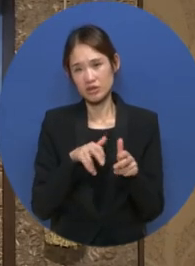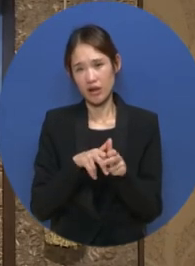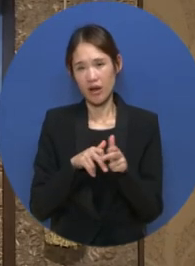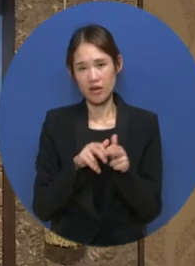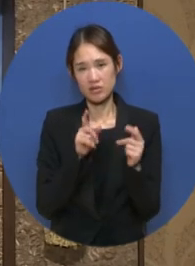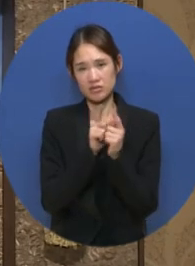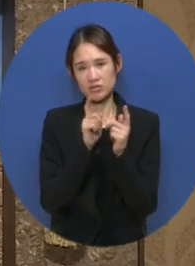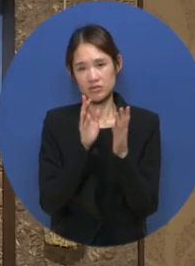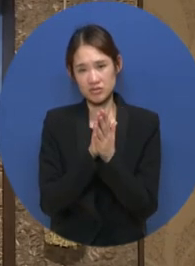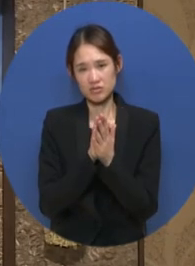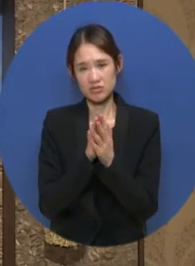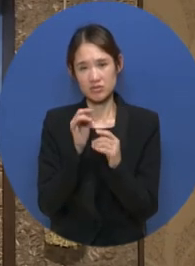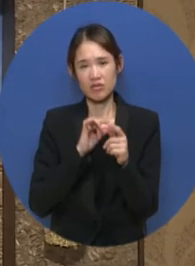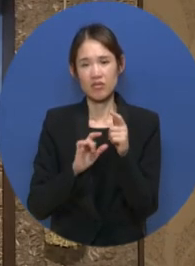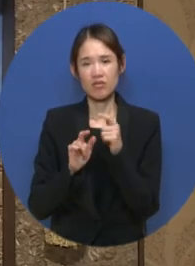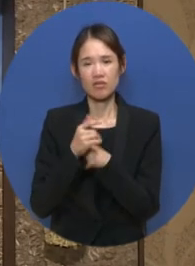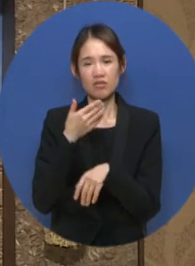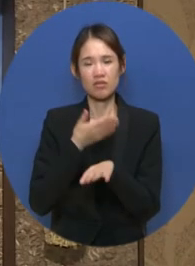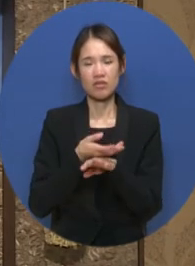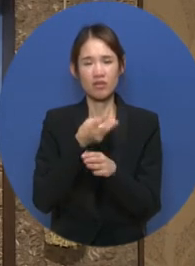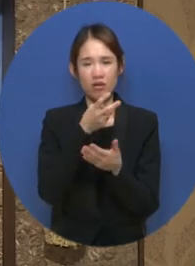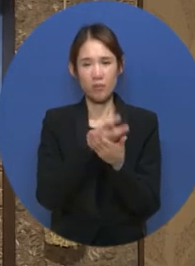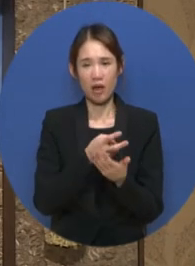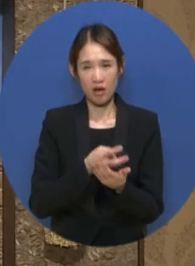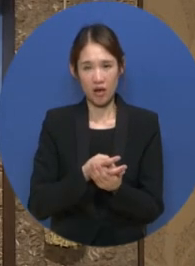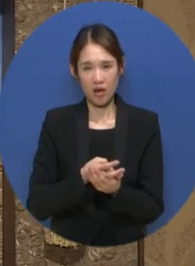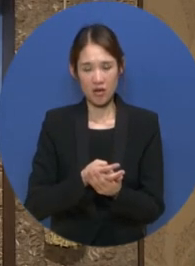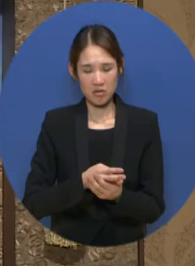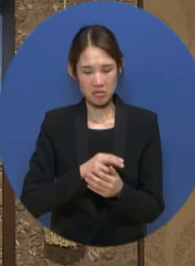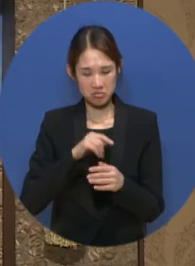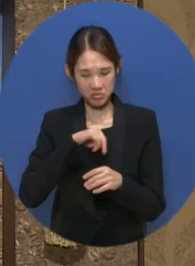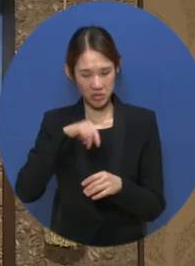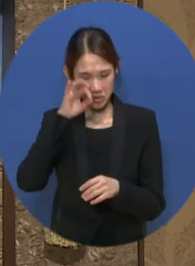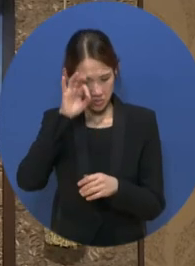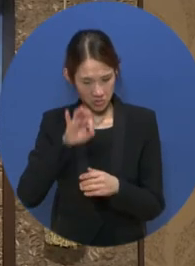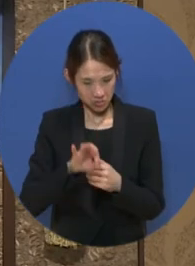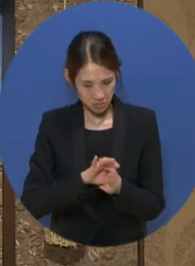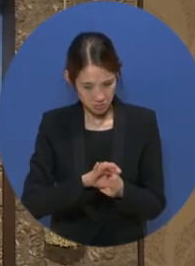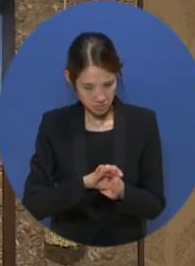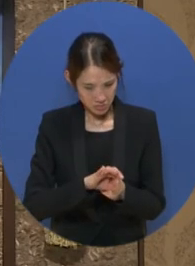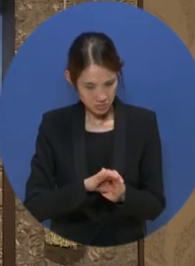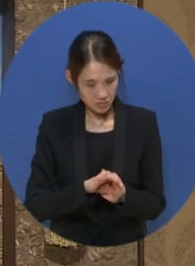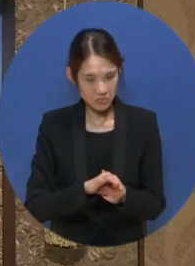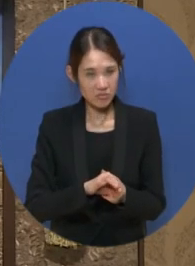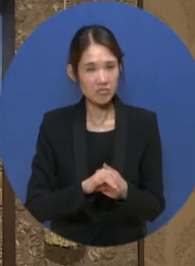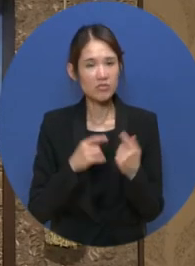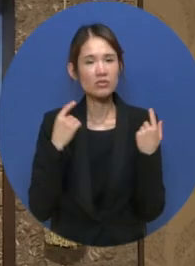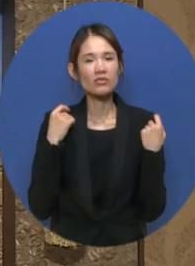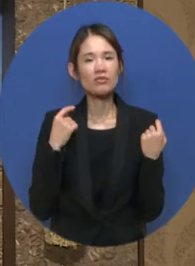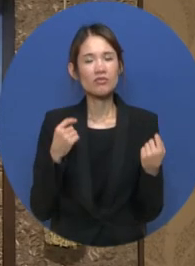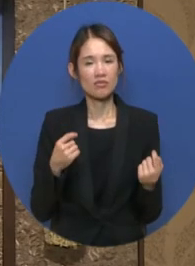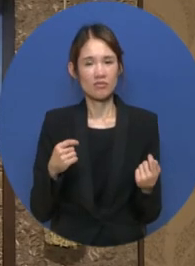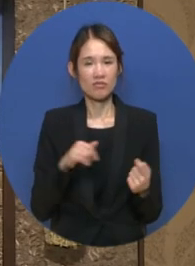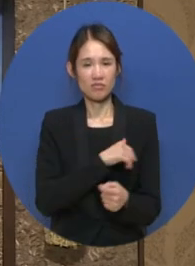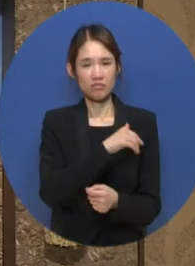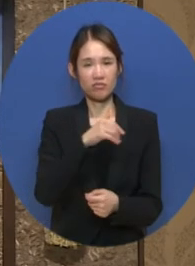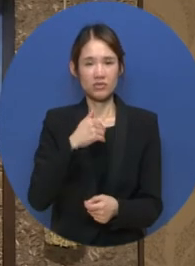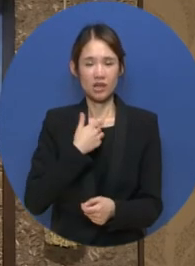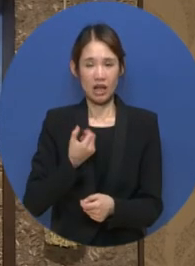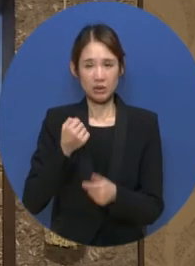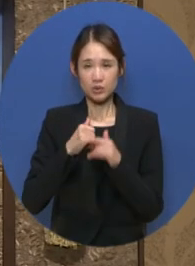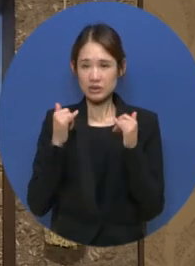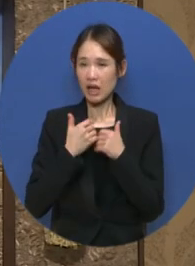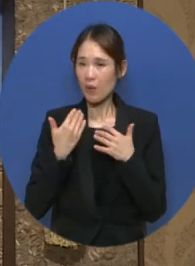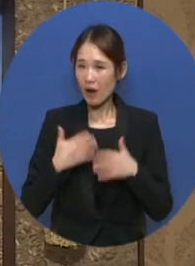당사자들에게는 조금 더 다른 법률적인 잣대를 적용했다 라고 하는 것을 이제 여전히 우리가 가지고 있는 사회적 약자